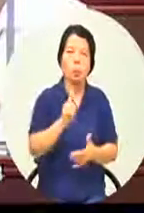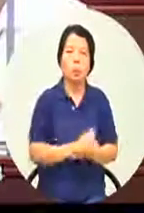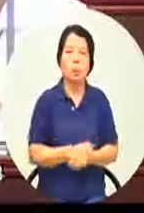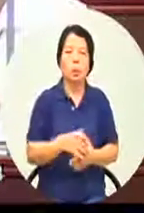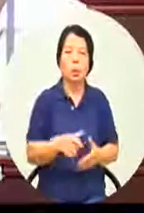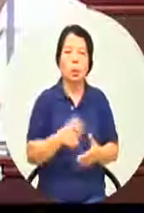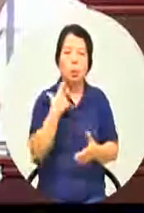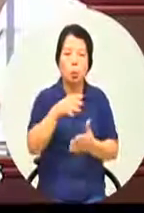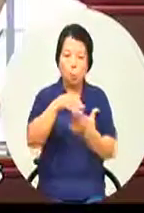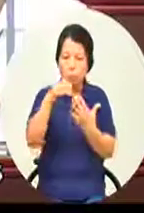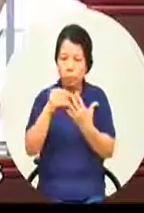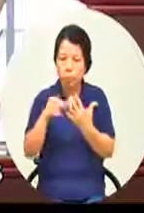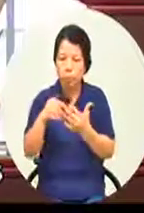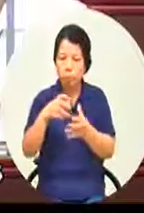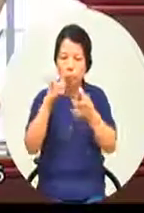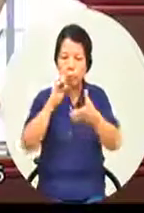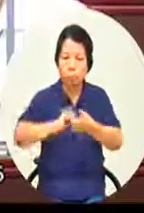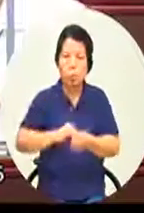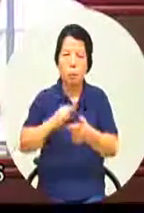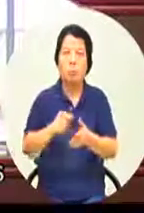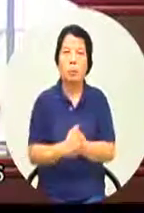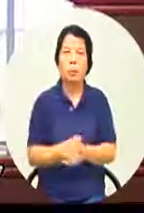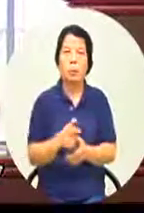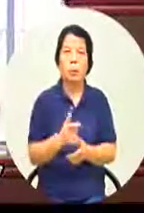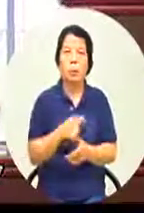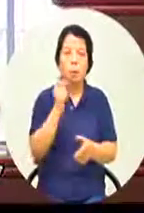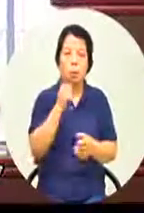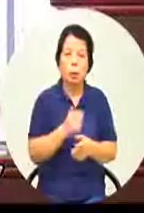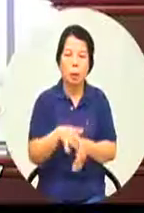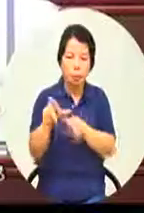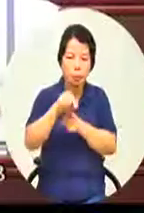置的地点，所以他按照那个工序来做。